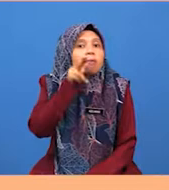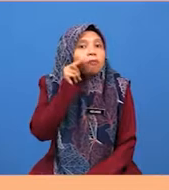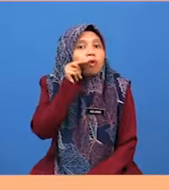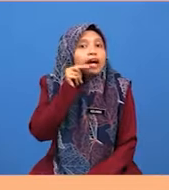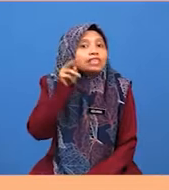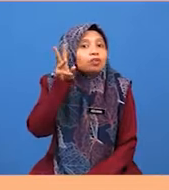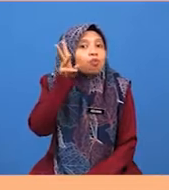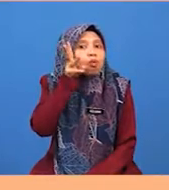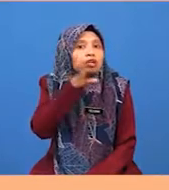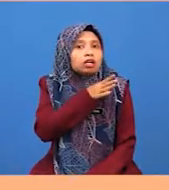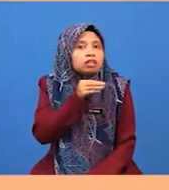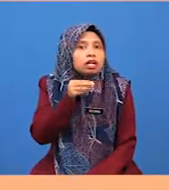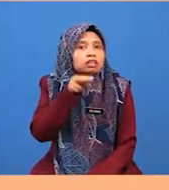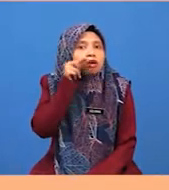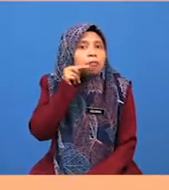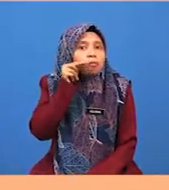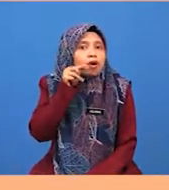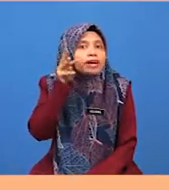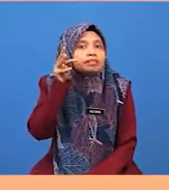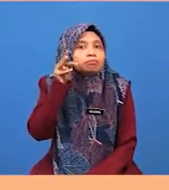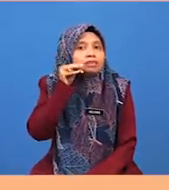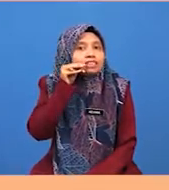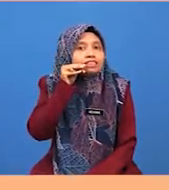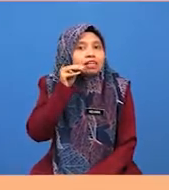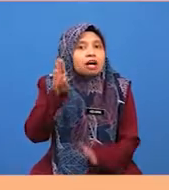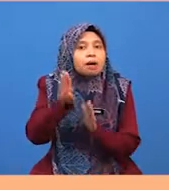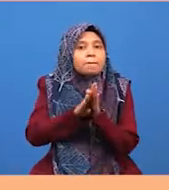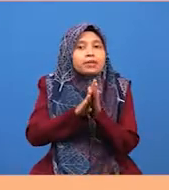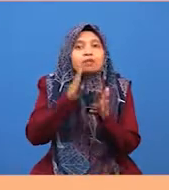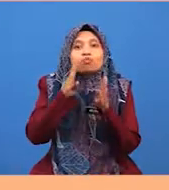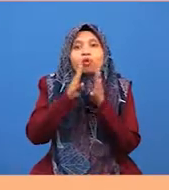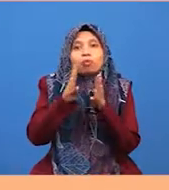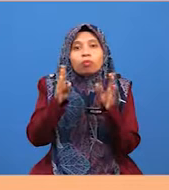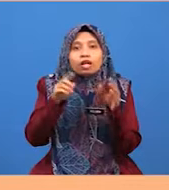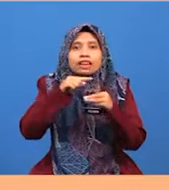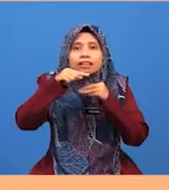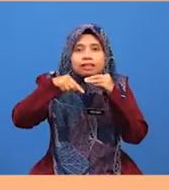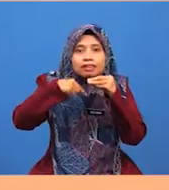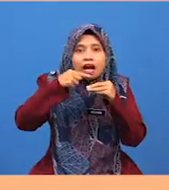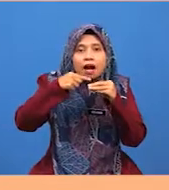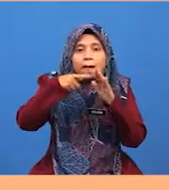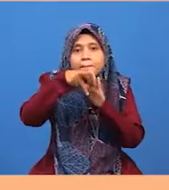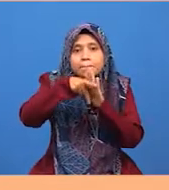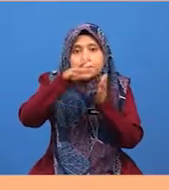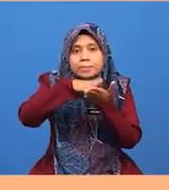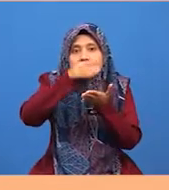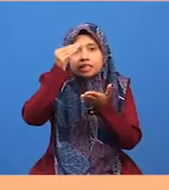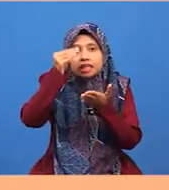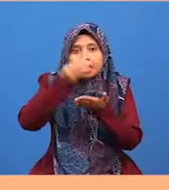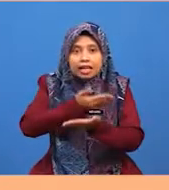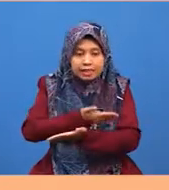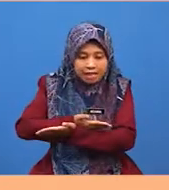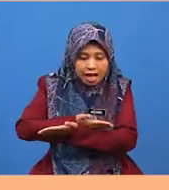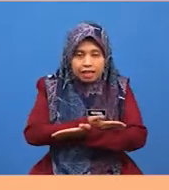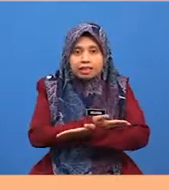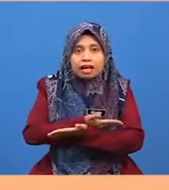Puan Wong dan Puan Misah berbual-bual tentang pelajaran